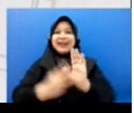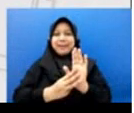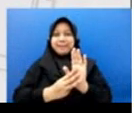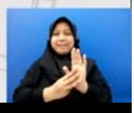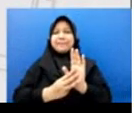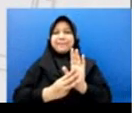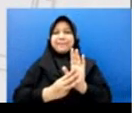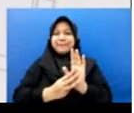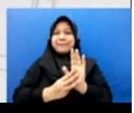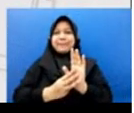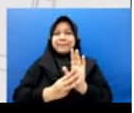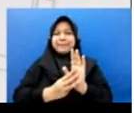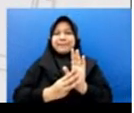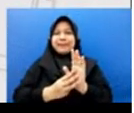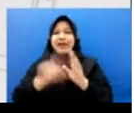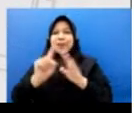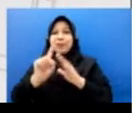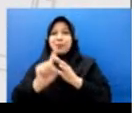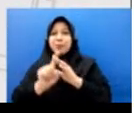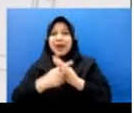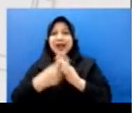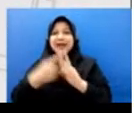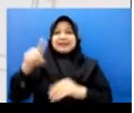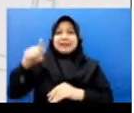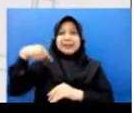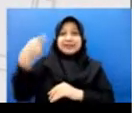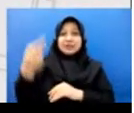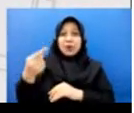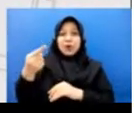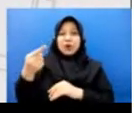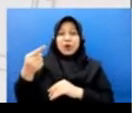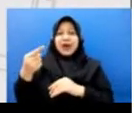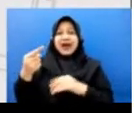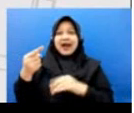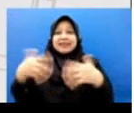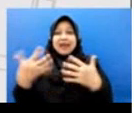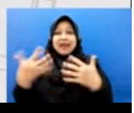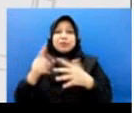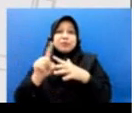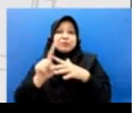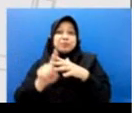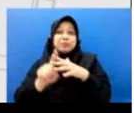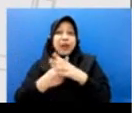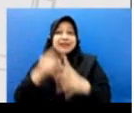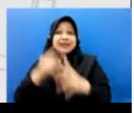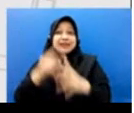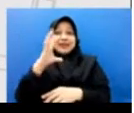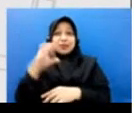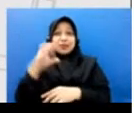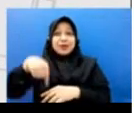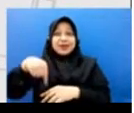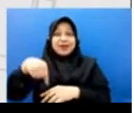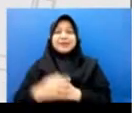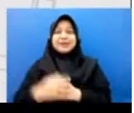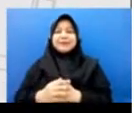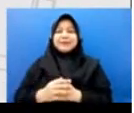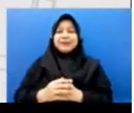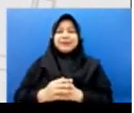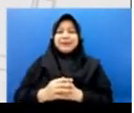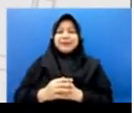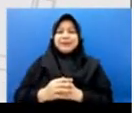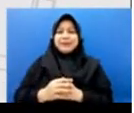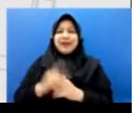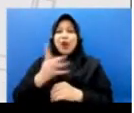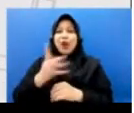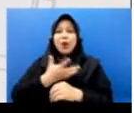mulai besok atau mulai mungkin mulai sore ini. Untuk lebih lanjut, Bapak dan Ibu bisa kontak